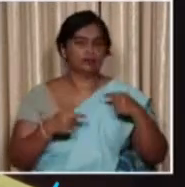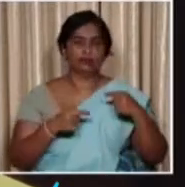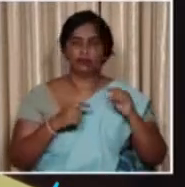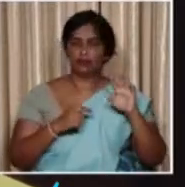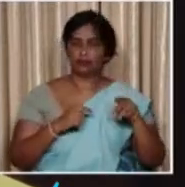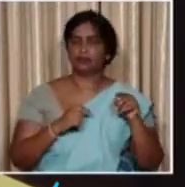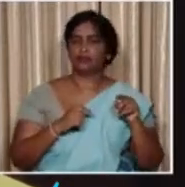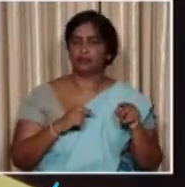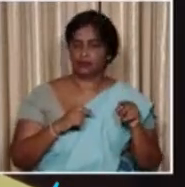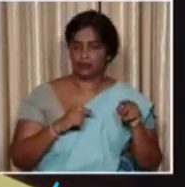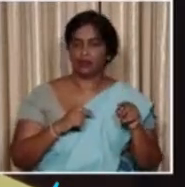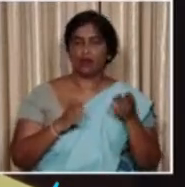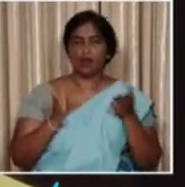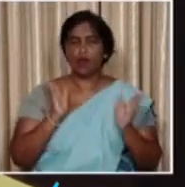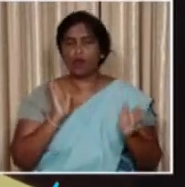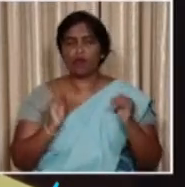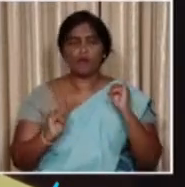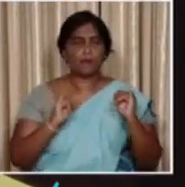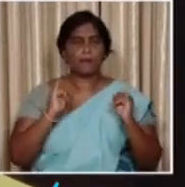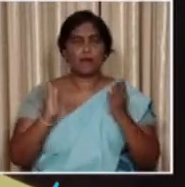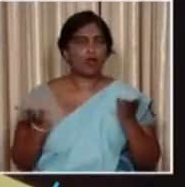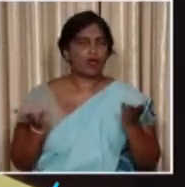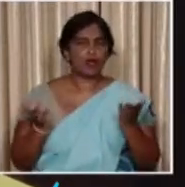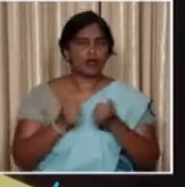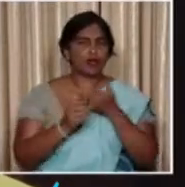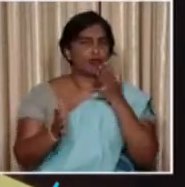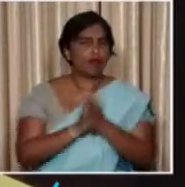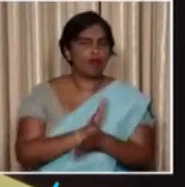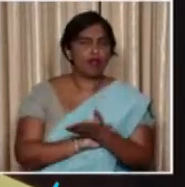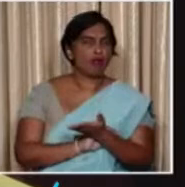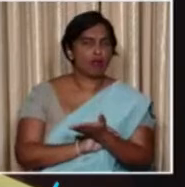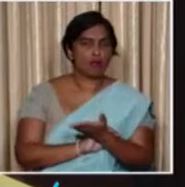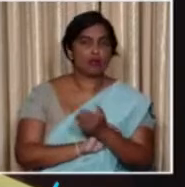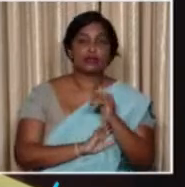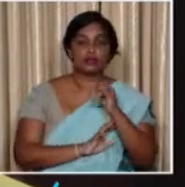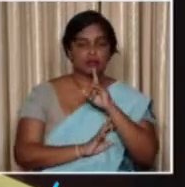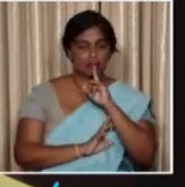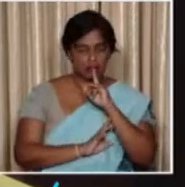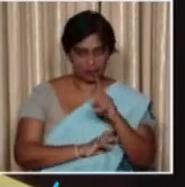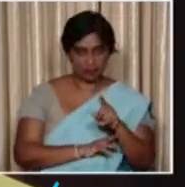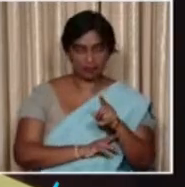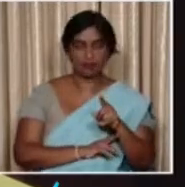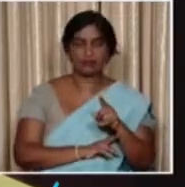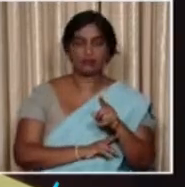තිබුණා. කාගෙද වරද, කවුද වරද කළේ? සමහරු